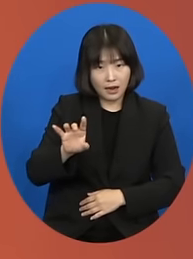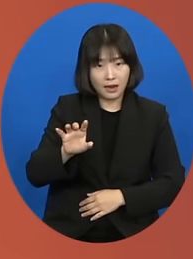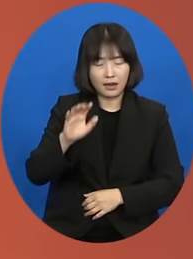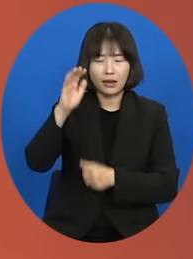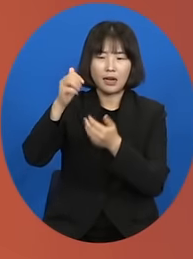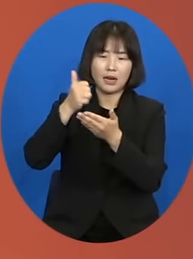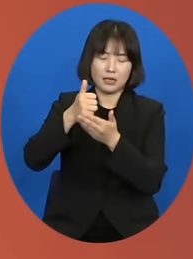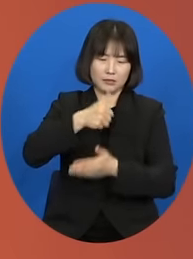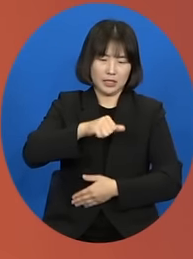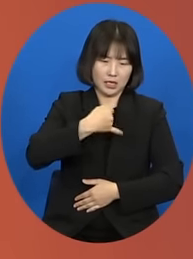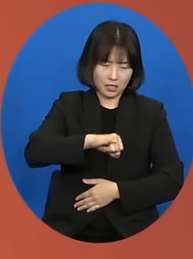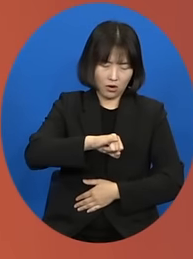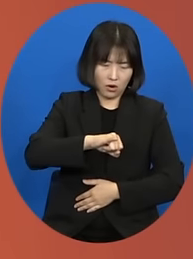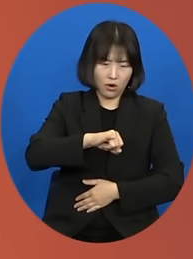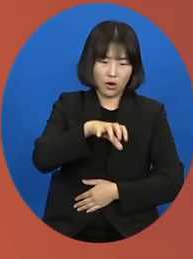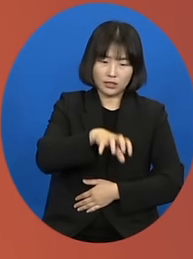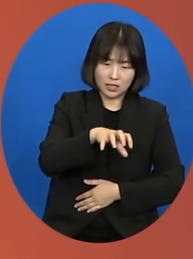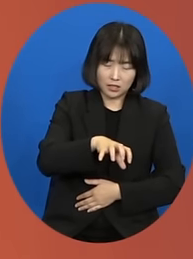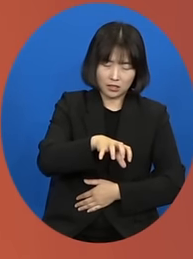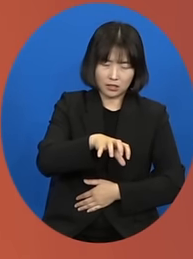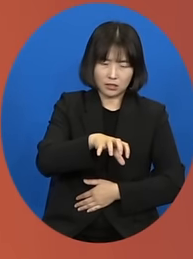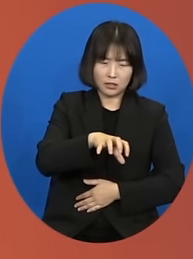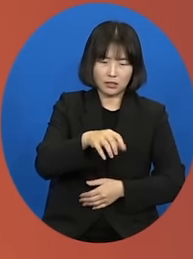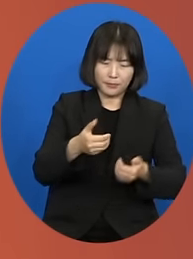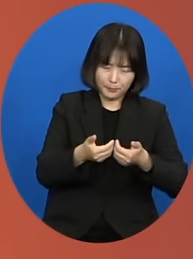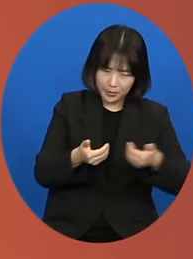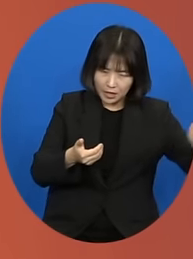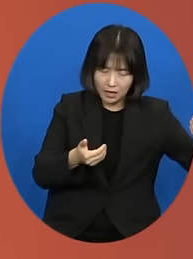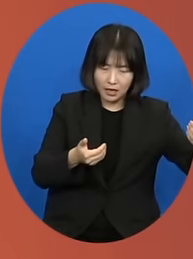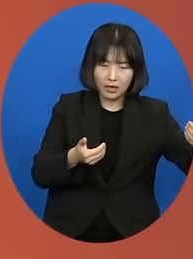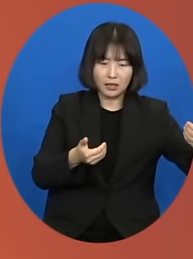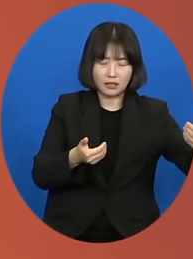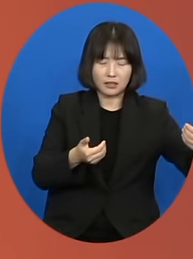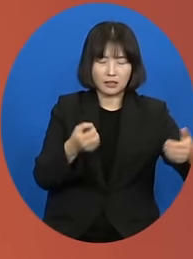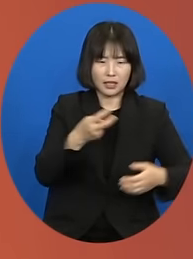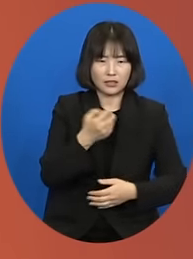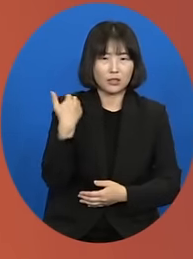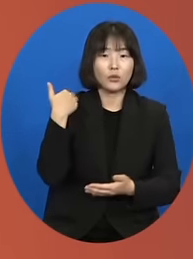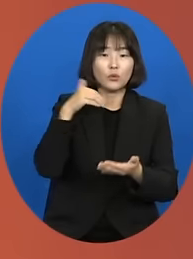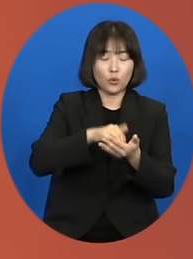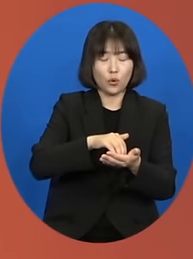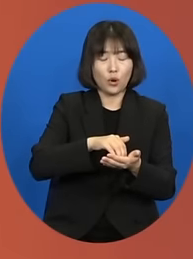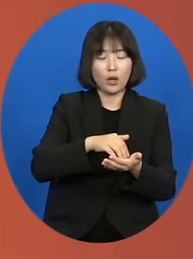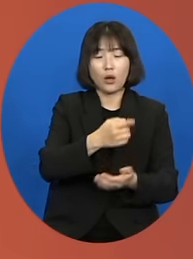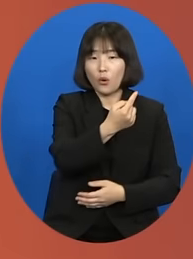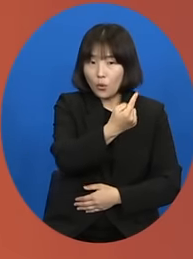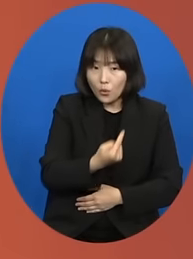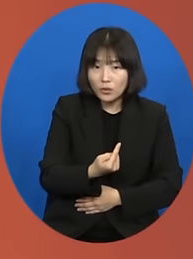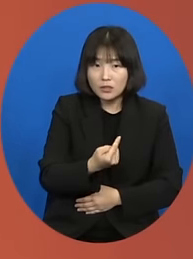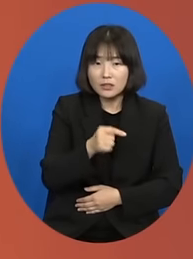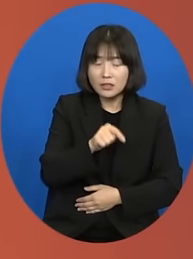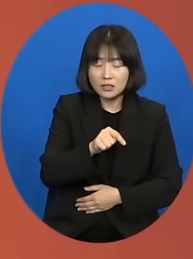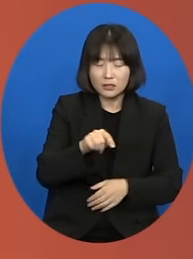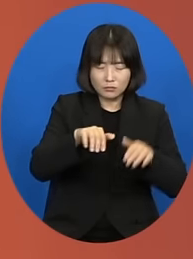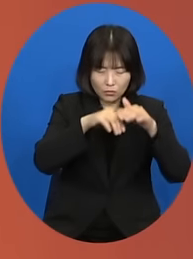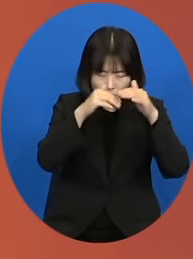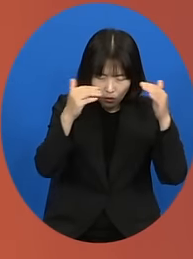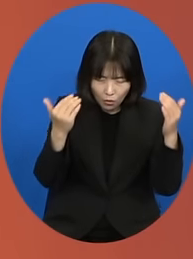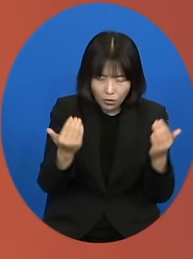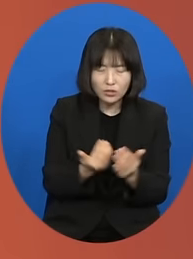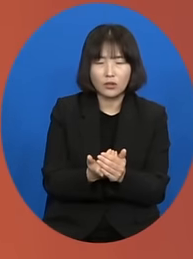자녀의 자리에서 떠나 있던 사람들이 다시 하나님의 자녀의 자리로 돌아오게 하는 모든 것들이 다